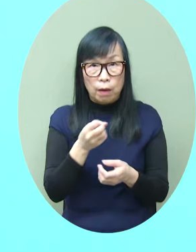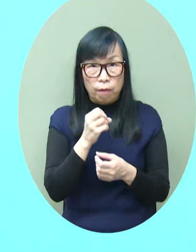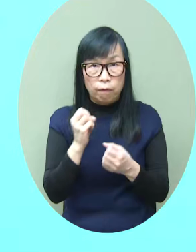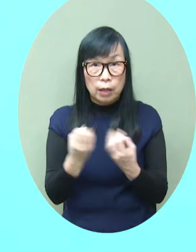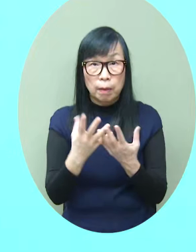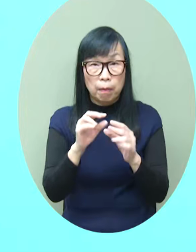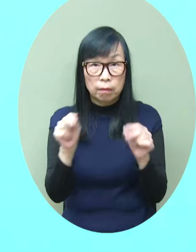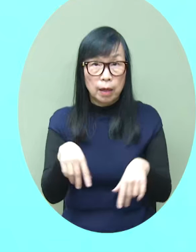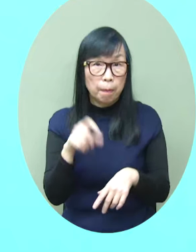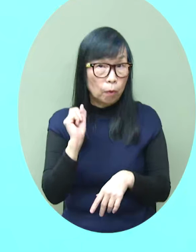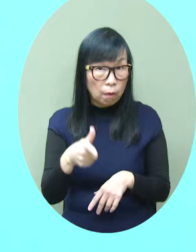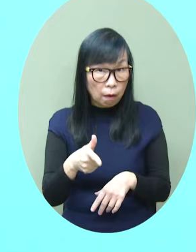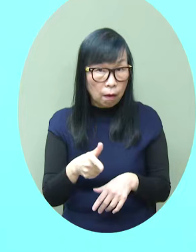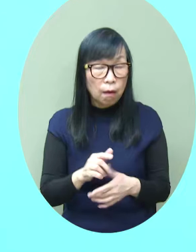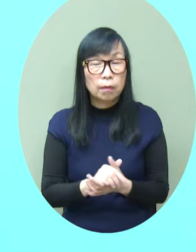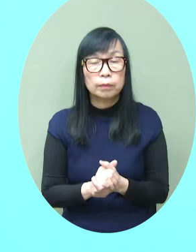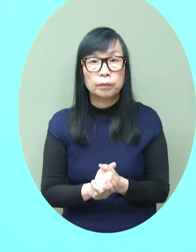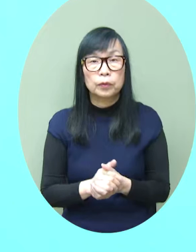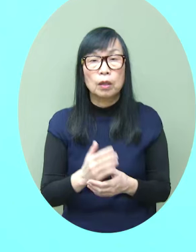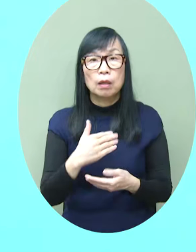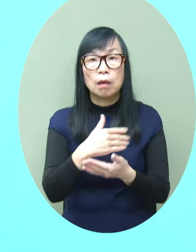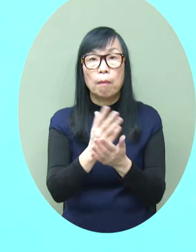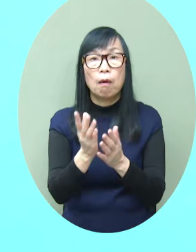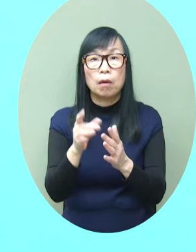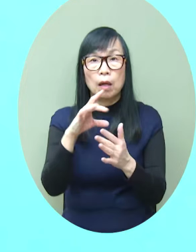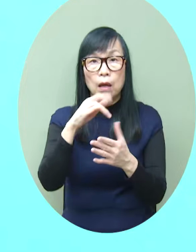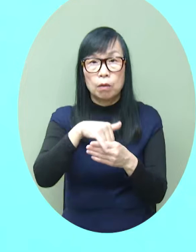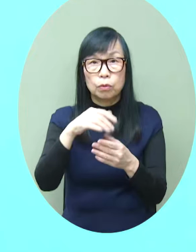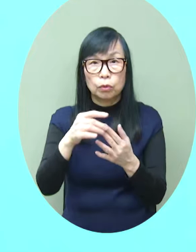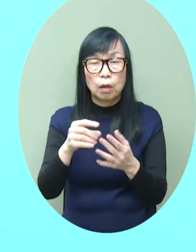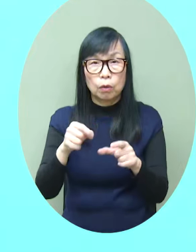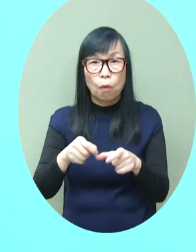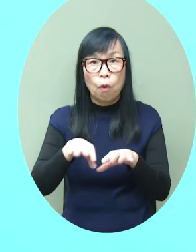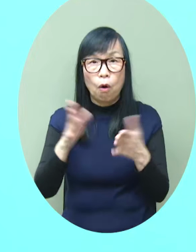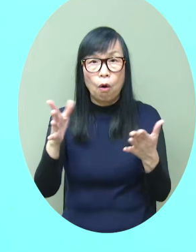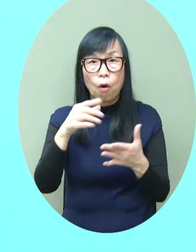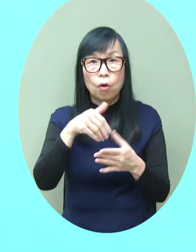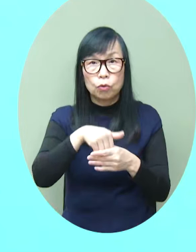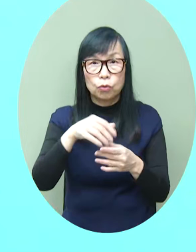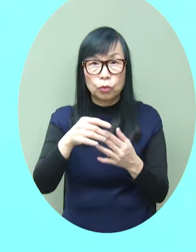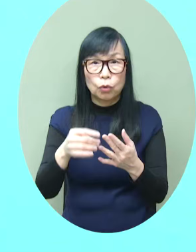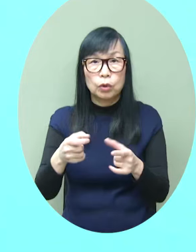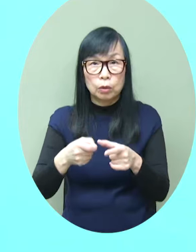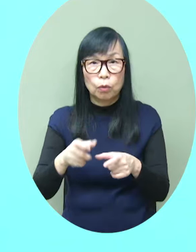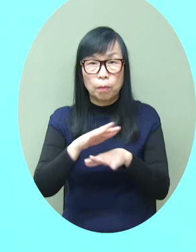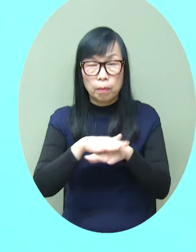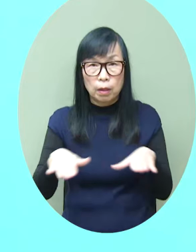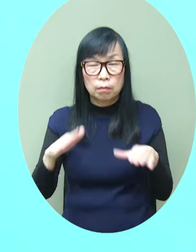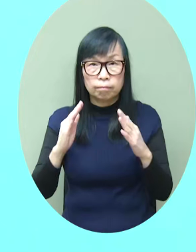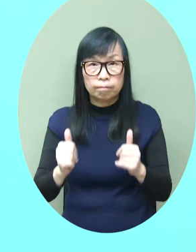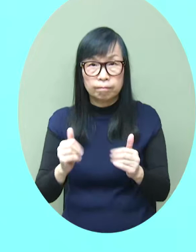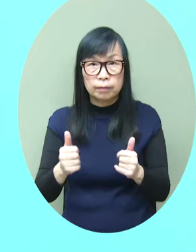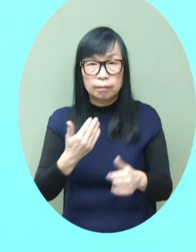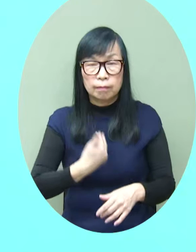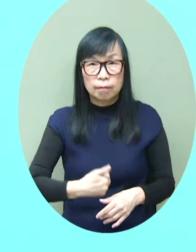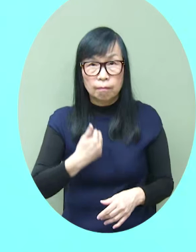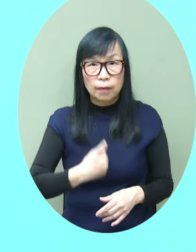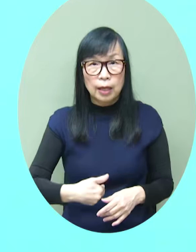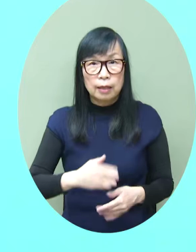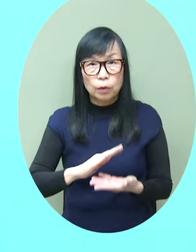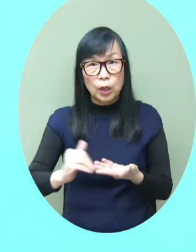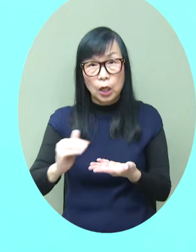啦？咁但係任何嘅選舉咧。公開的選舉都要做到公平公正、誠實和